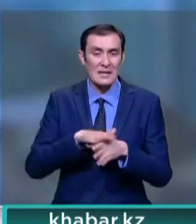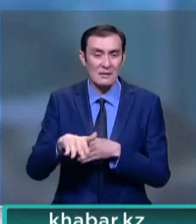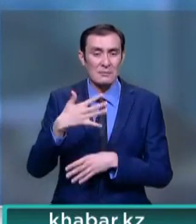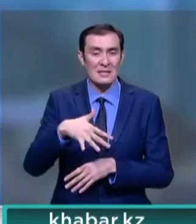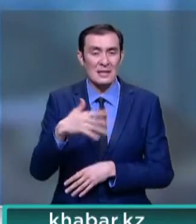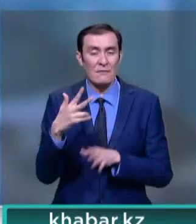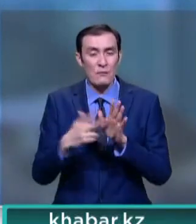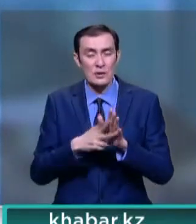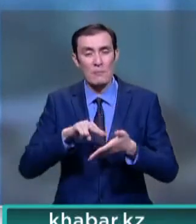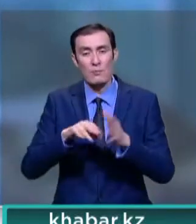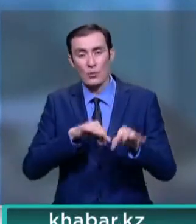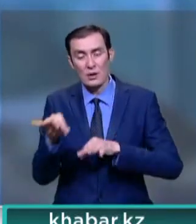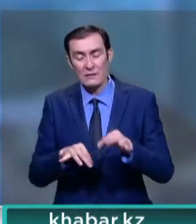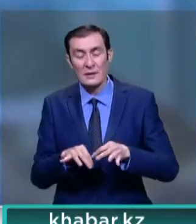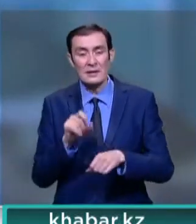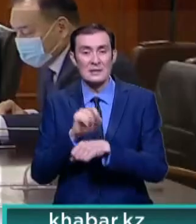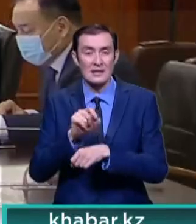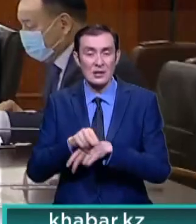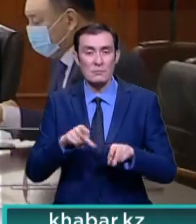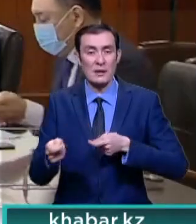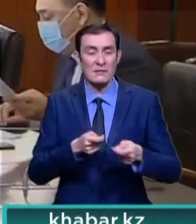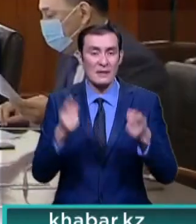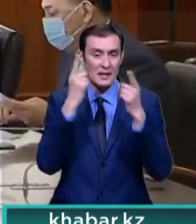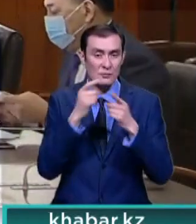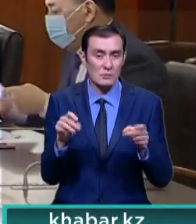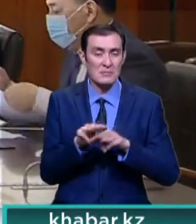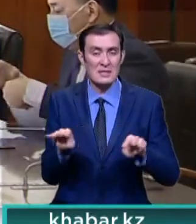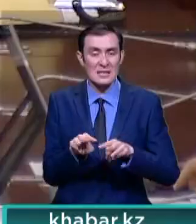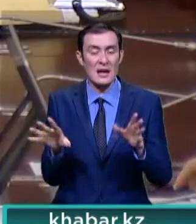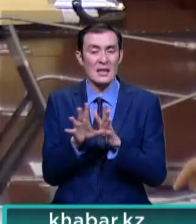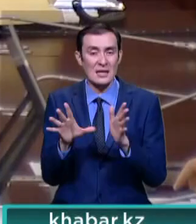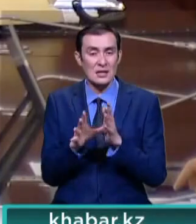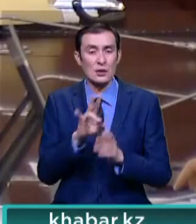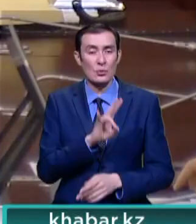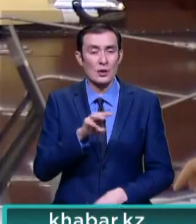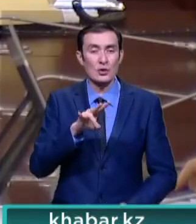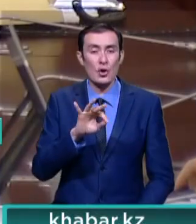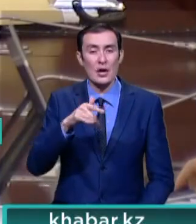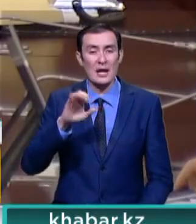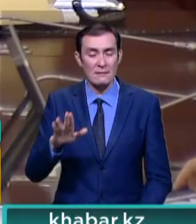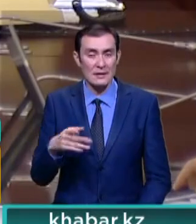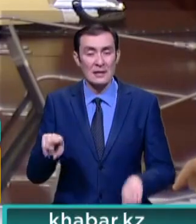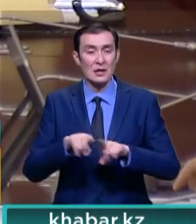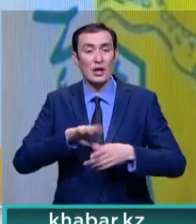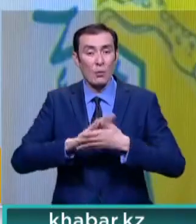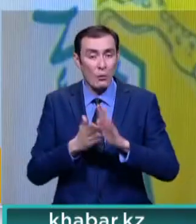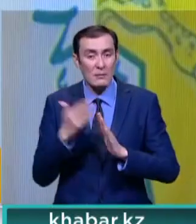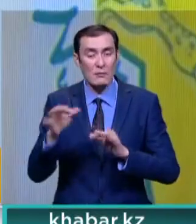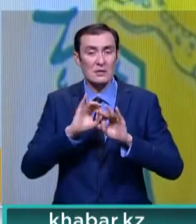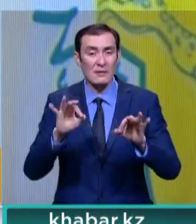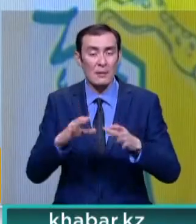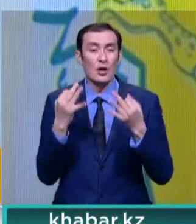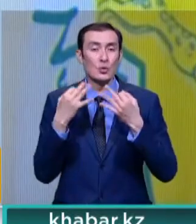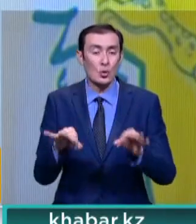реализовать 58 проектов. Задачу на заседании правительства сегодня озвучил министр энергетики Нурлан Ногаев. Таким образом, по его